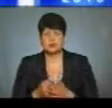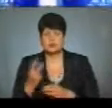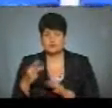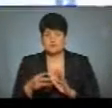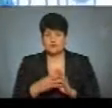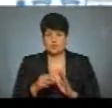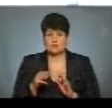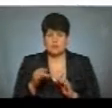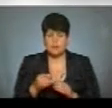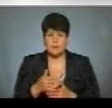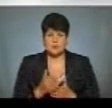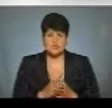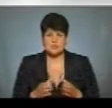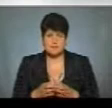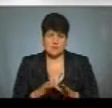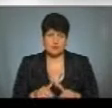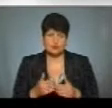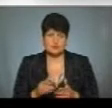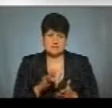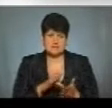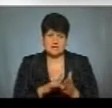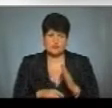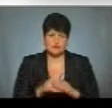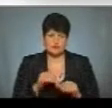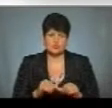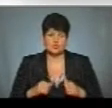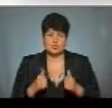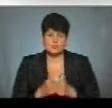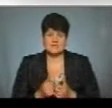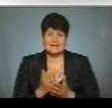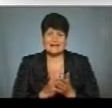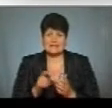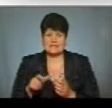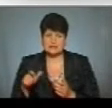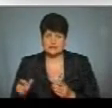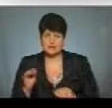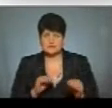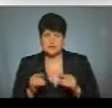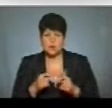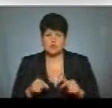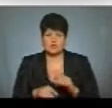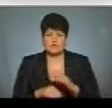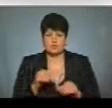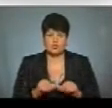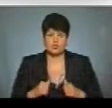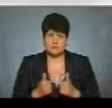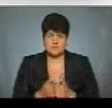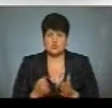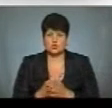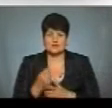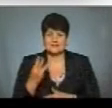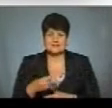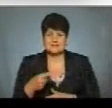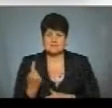До 28 травня політичні партії подають до Центральної виборчої комісії кандидатури до складу окружної виборчої комісії.